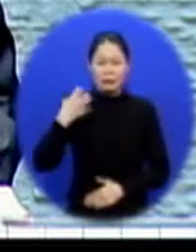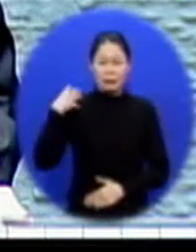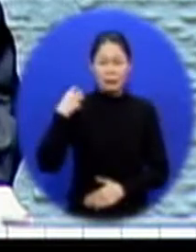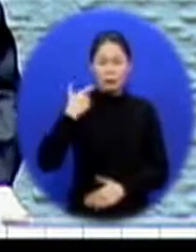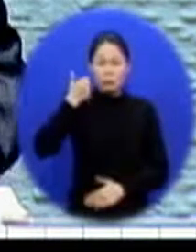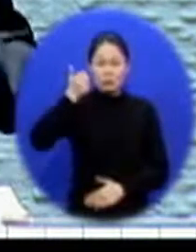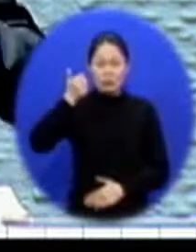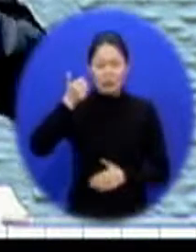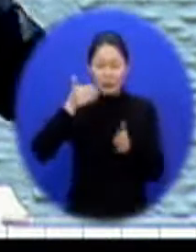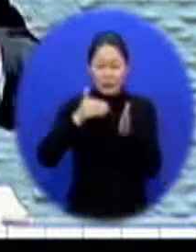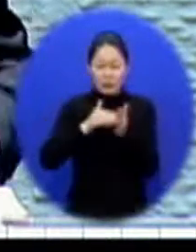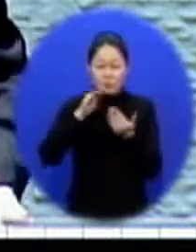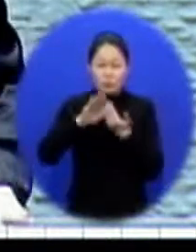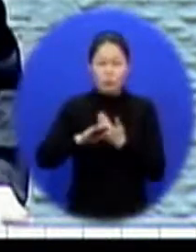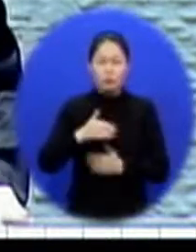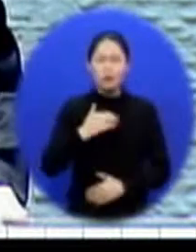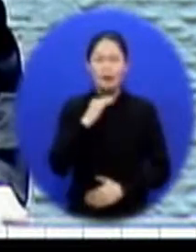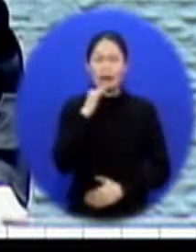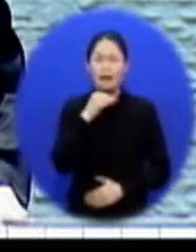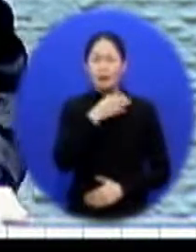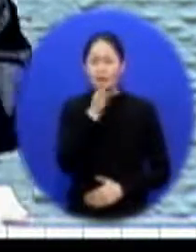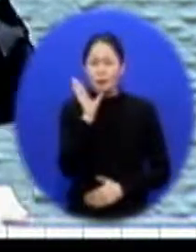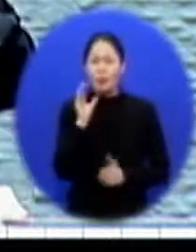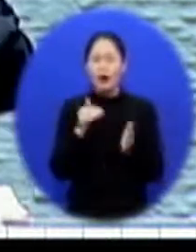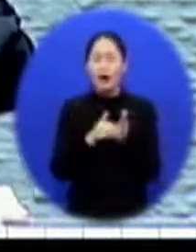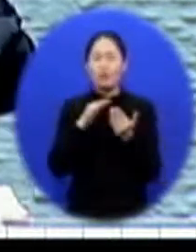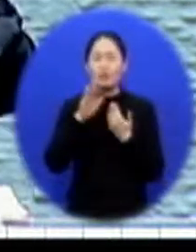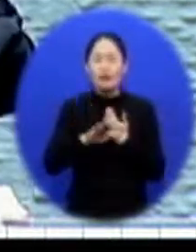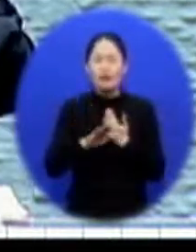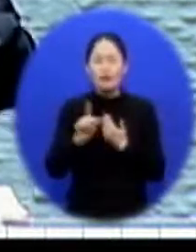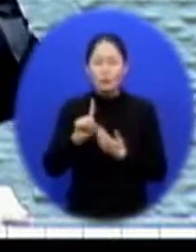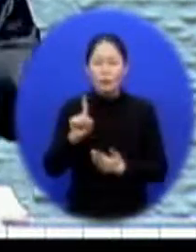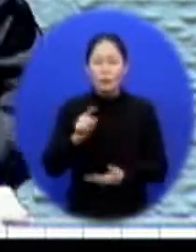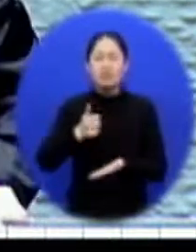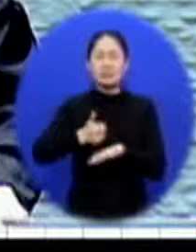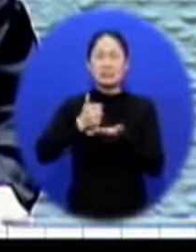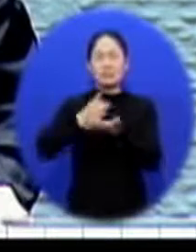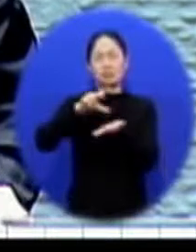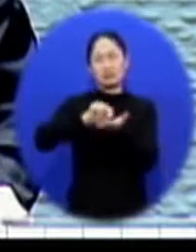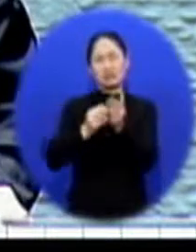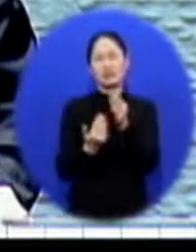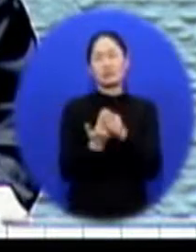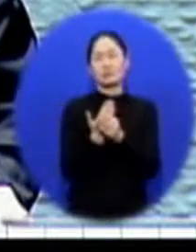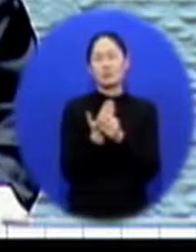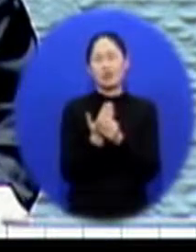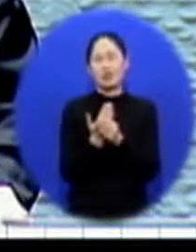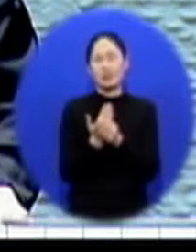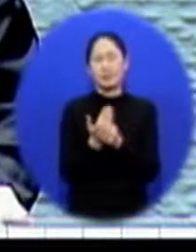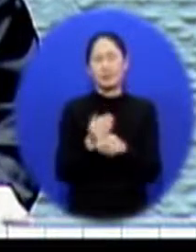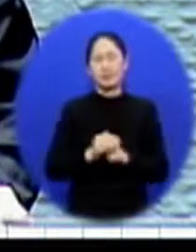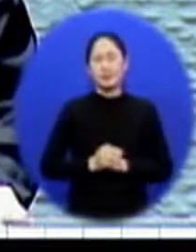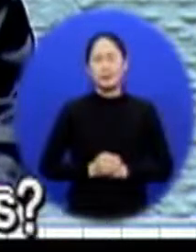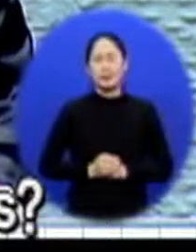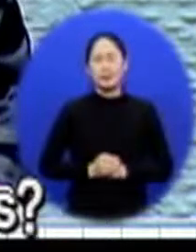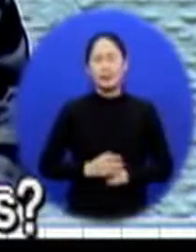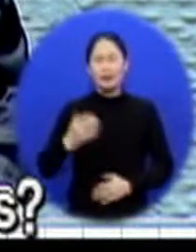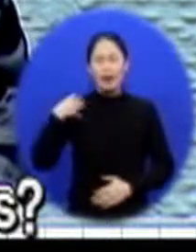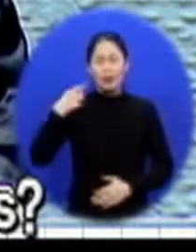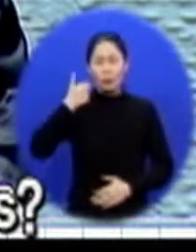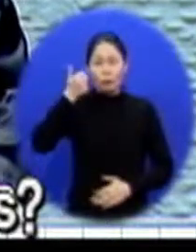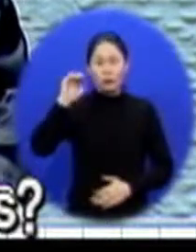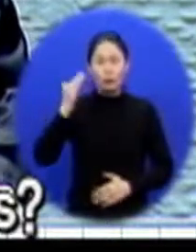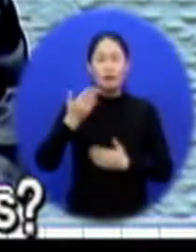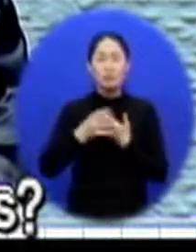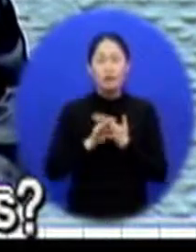나니까 이렇게 또 나이가 들고 나니까 2층 차내에 문제가 생겼습니다 담임 목사가